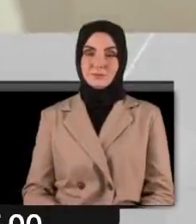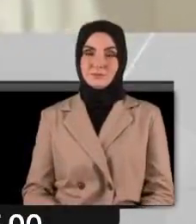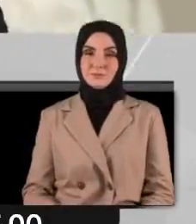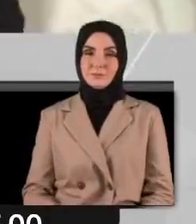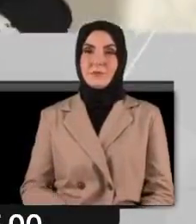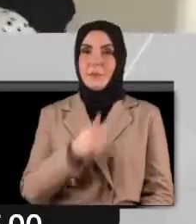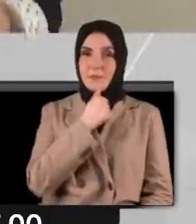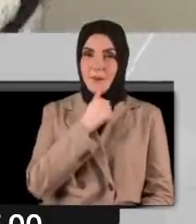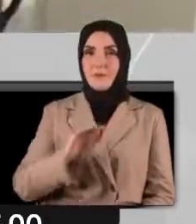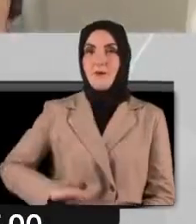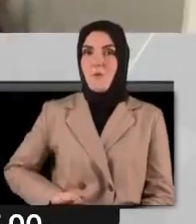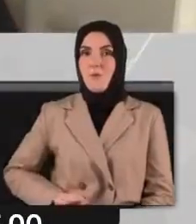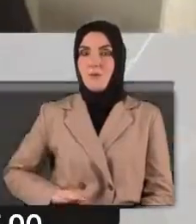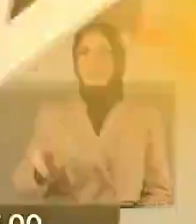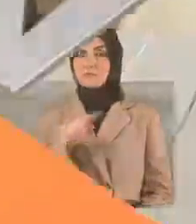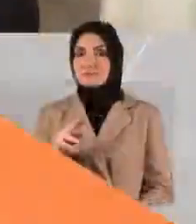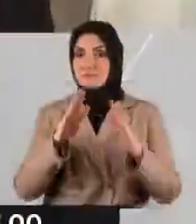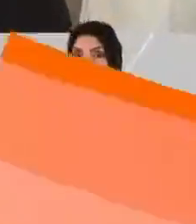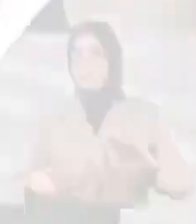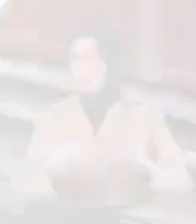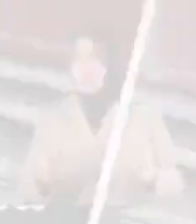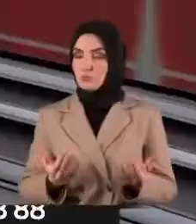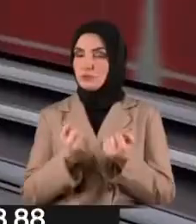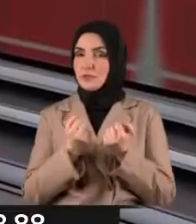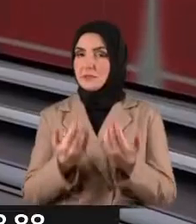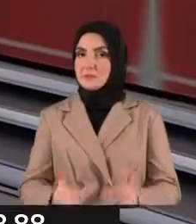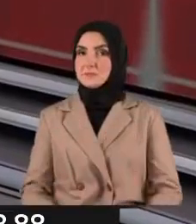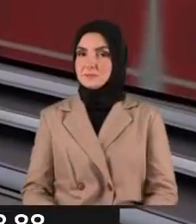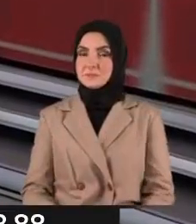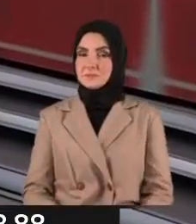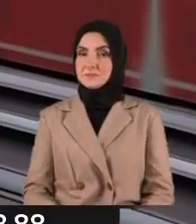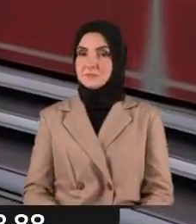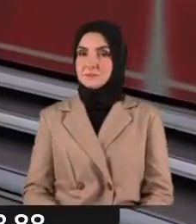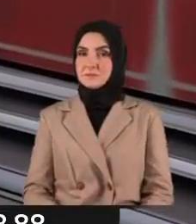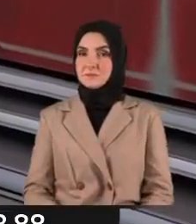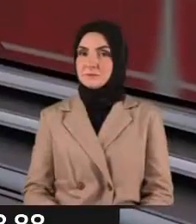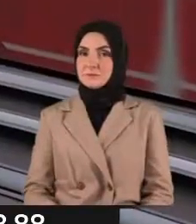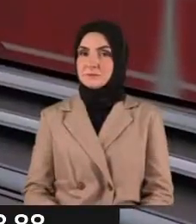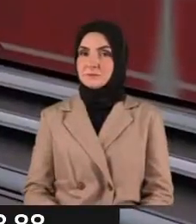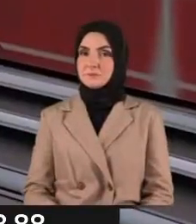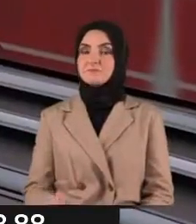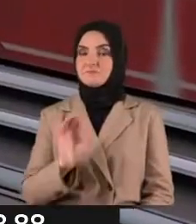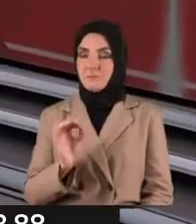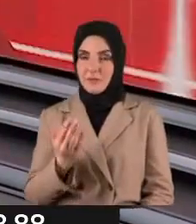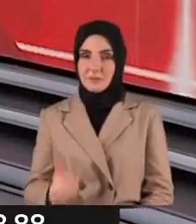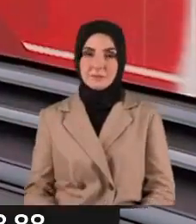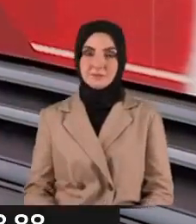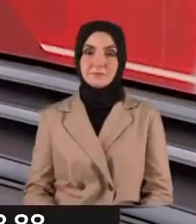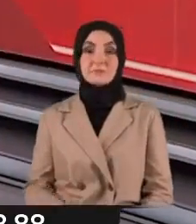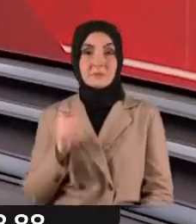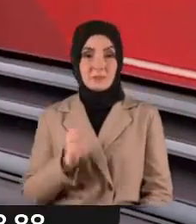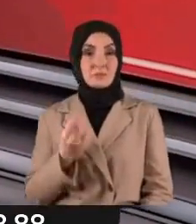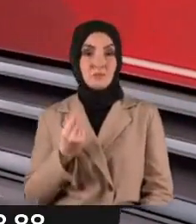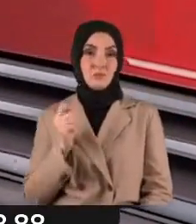Baba ile oğul enkazın altından kurtarıldılar. Evet, gerçekten çok